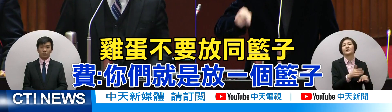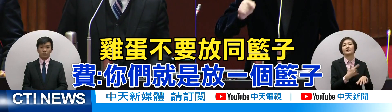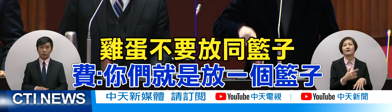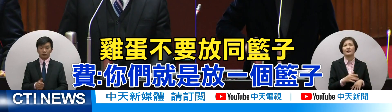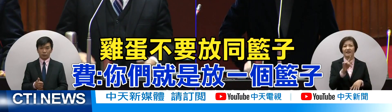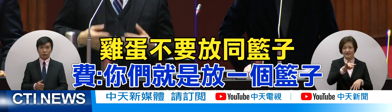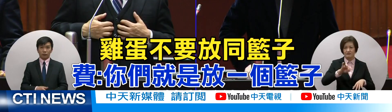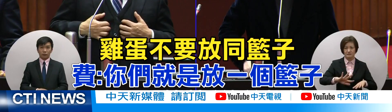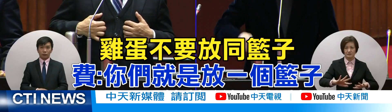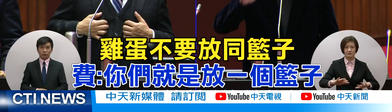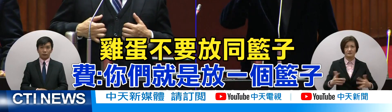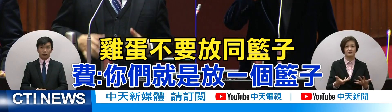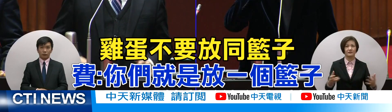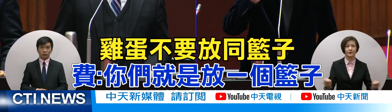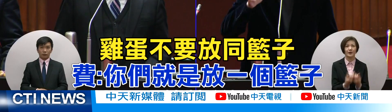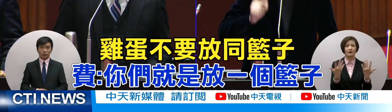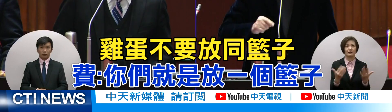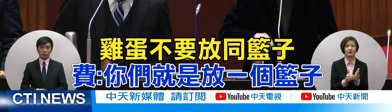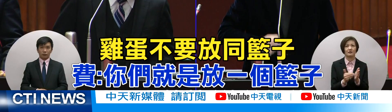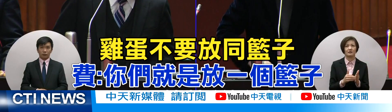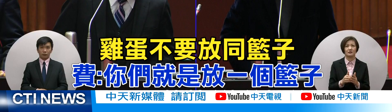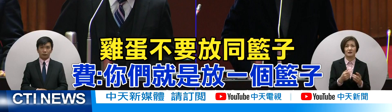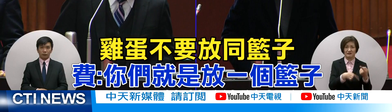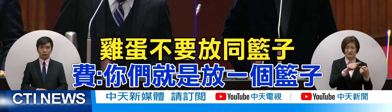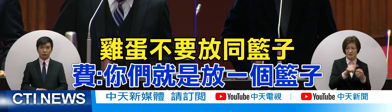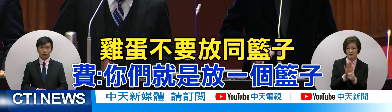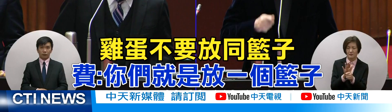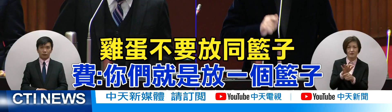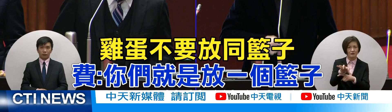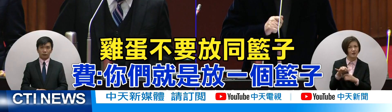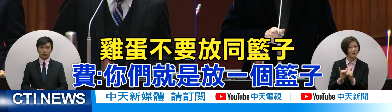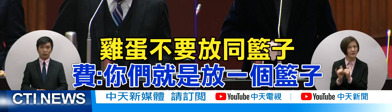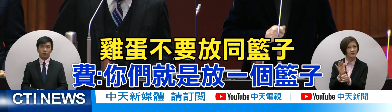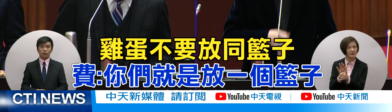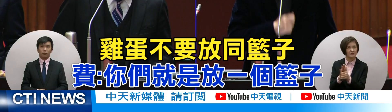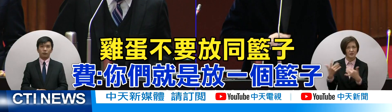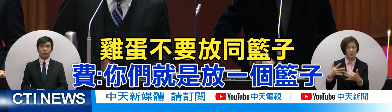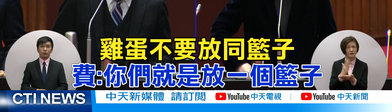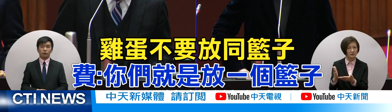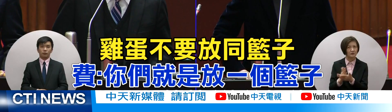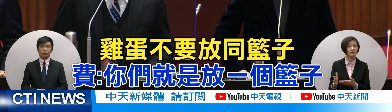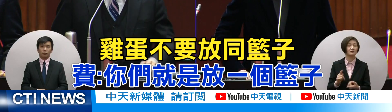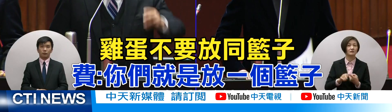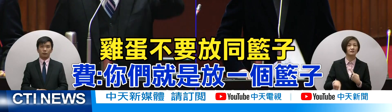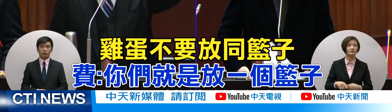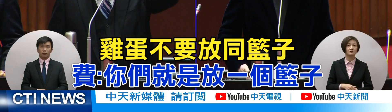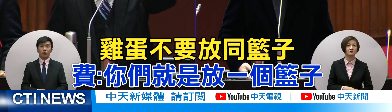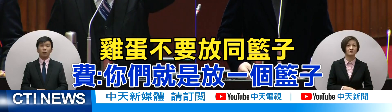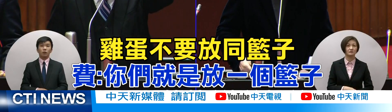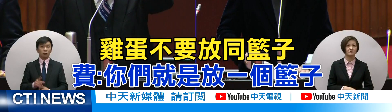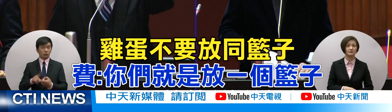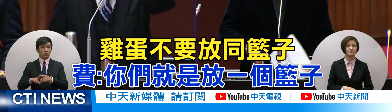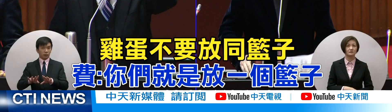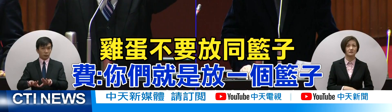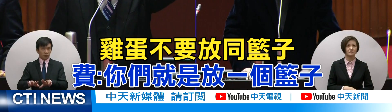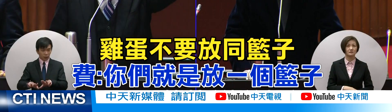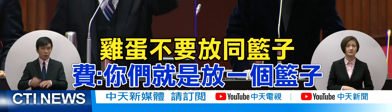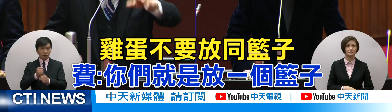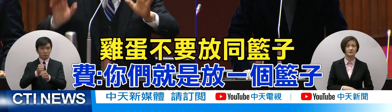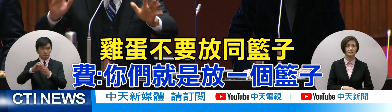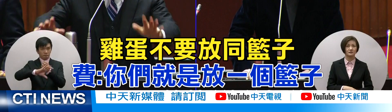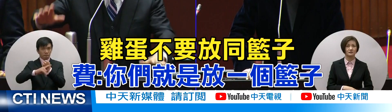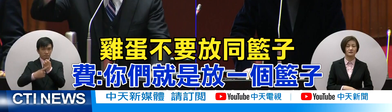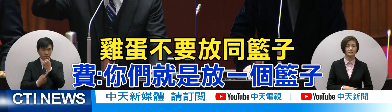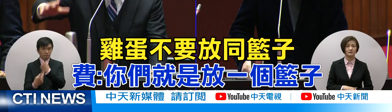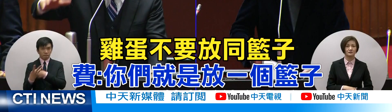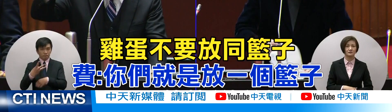发生了这个事情，你要帮农民解决问题，这才是正道。 对不对？ 所以我们现在三个做法：第一，